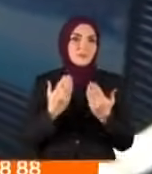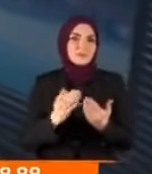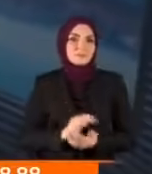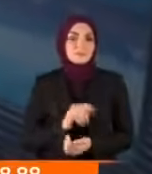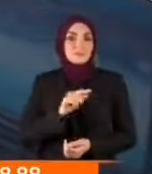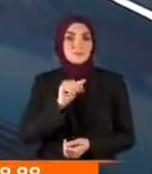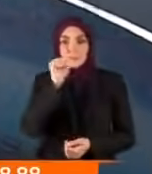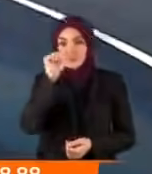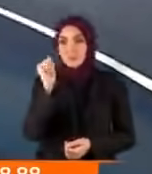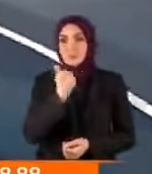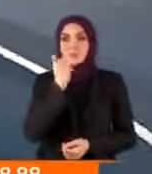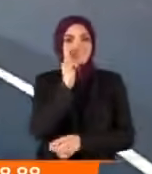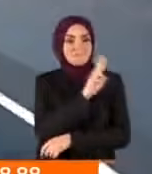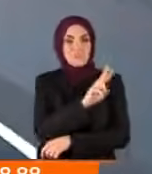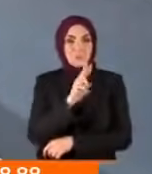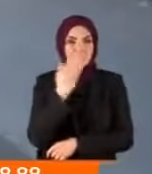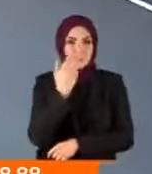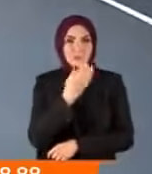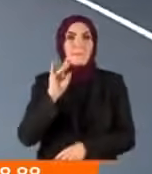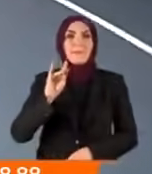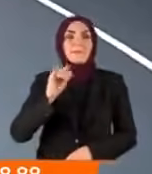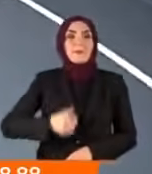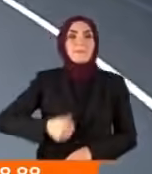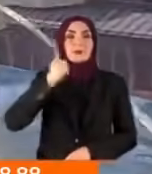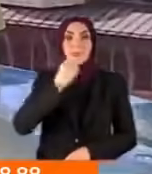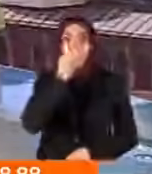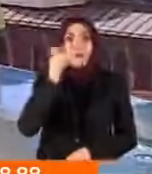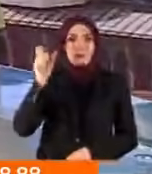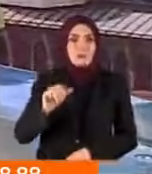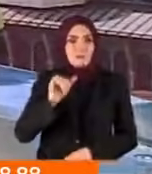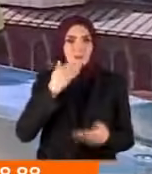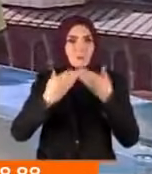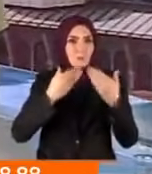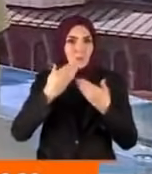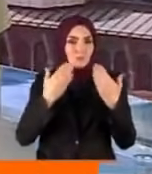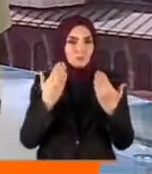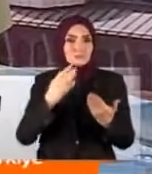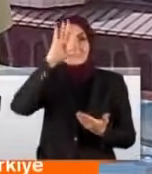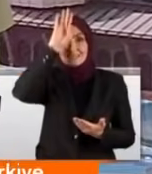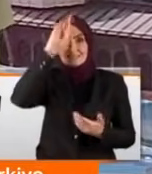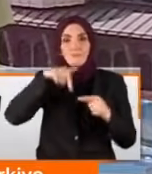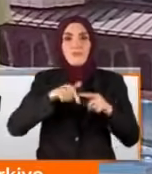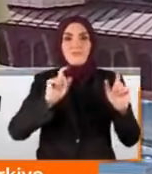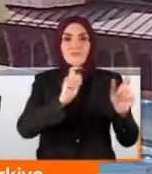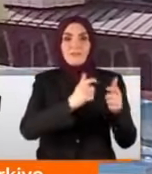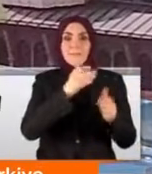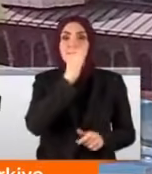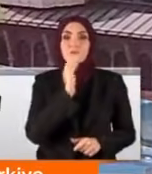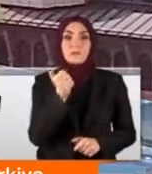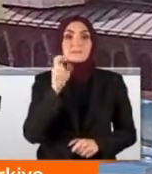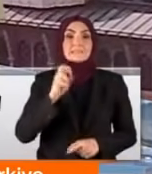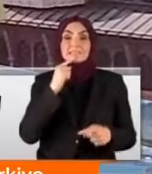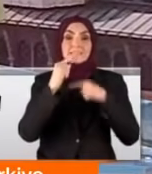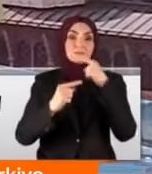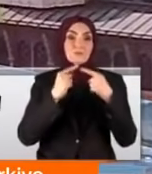gurur tablosu MHP lideri Devlet Bahçeli'nin de gündemindeydi. İstanbul'un fethinin 568. yıl dönümü vesilesiyle bir mesaj yayınladı